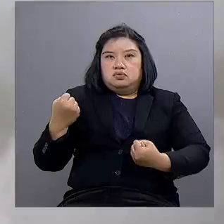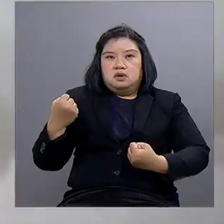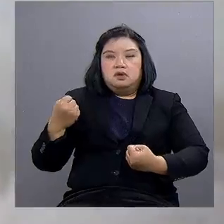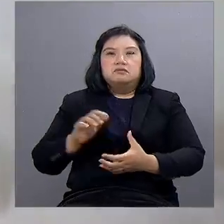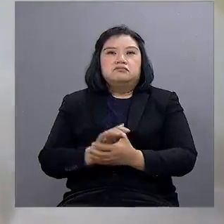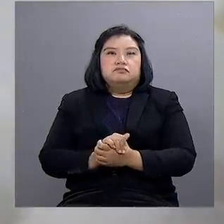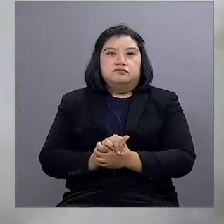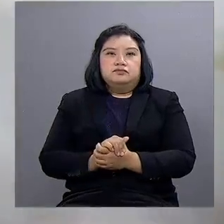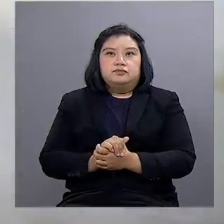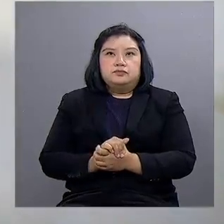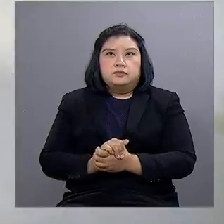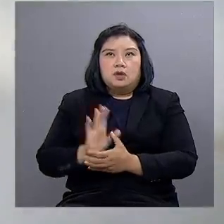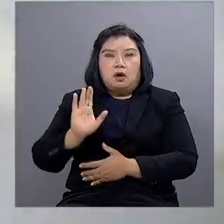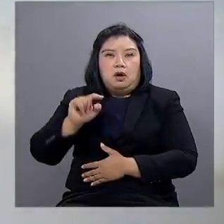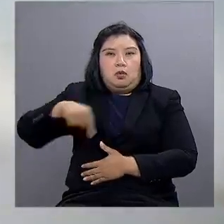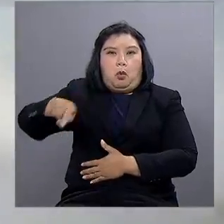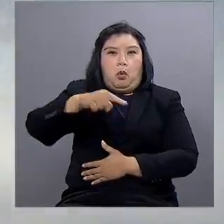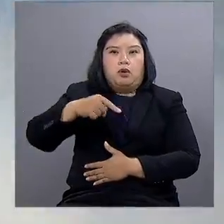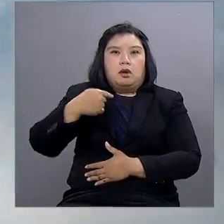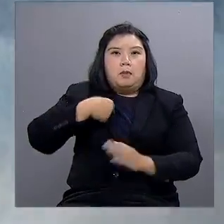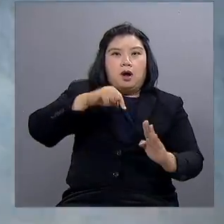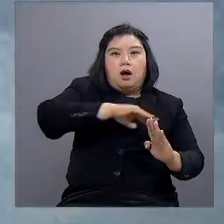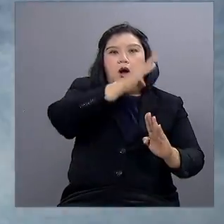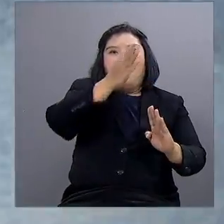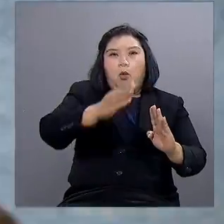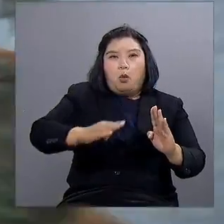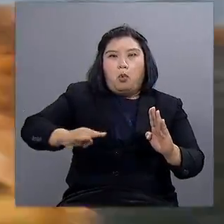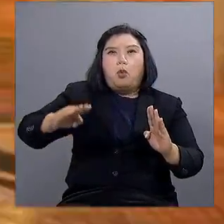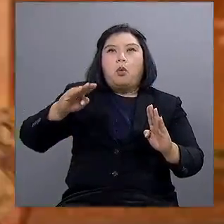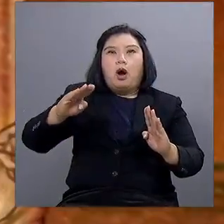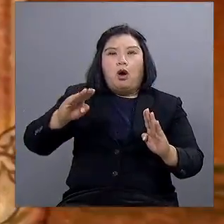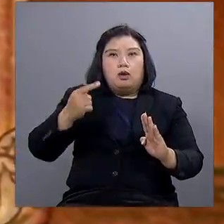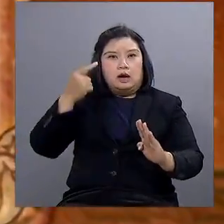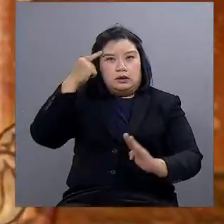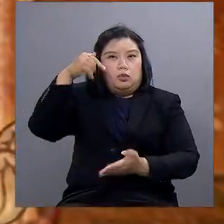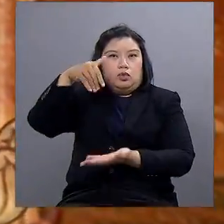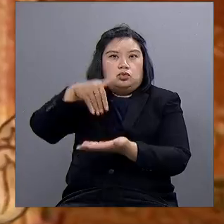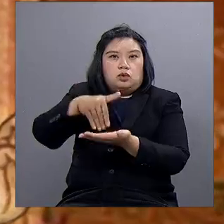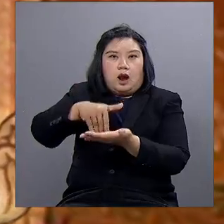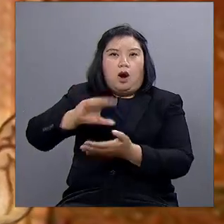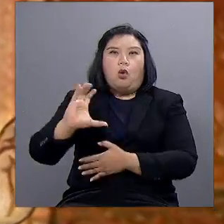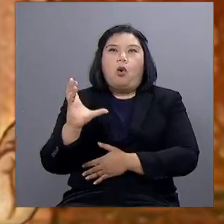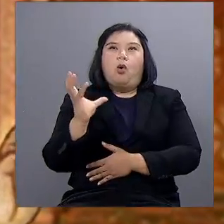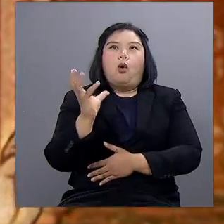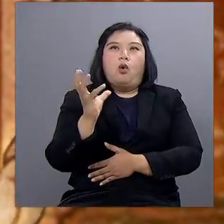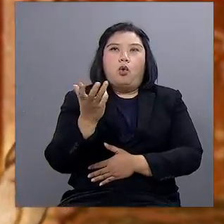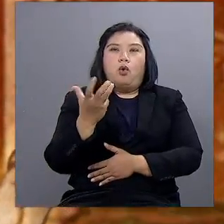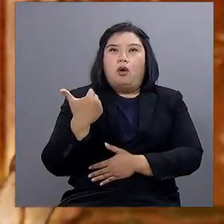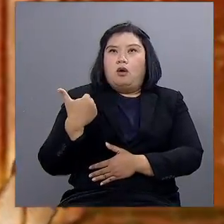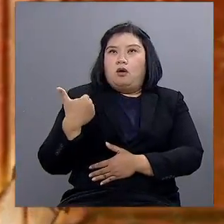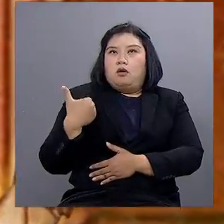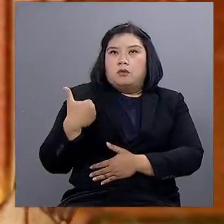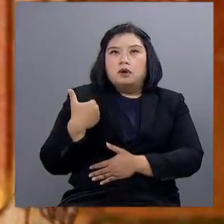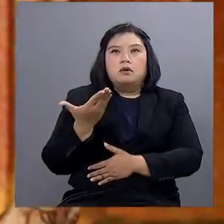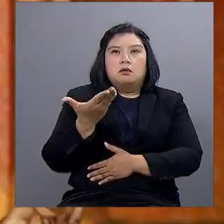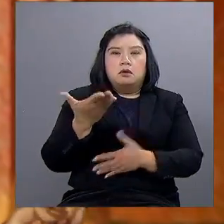ทั้งเป็นที่ตั้งแห่งเขาไกรลาอันเป็นแกนกลางของจักรวาลและเป็นที่ประทับของพระอิศวรเทพ